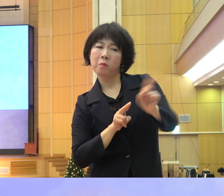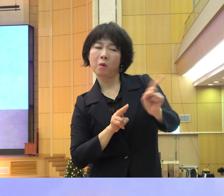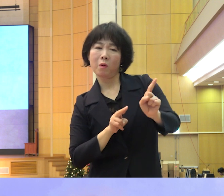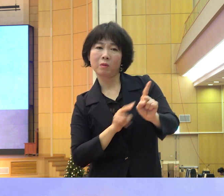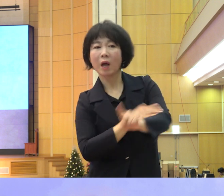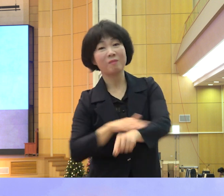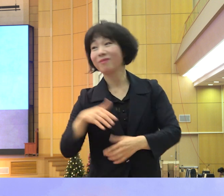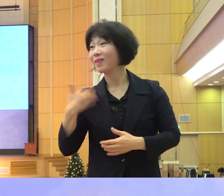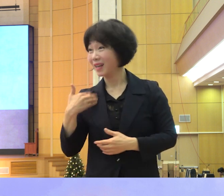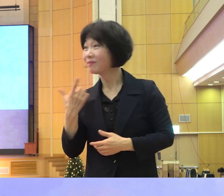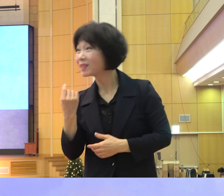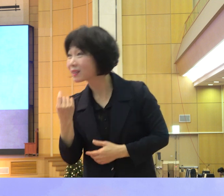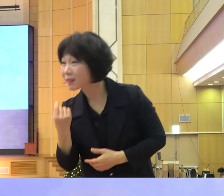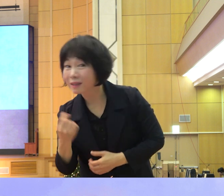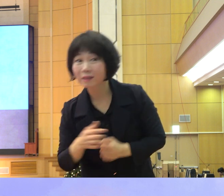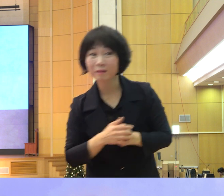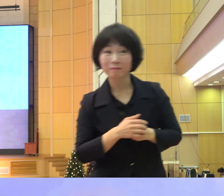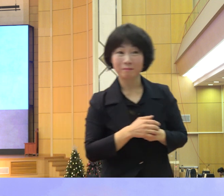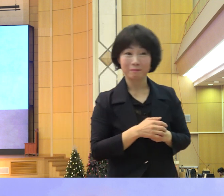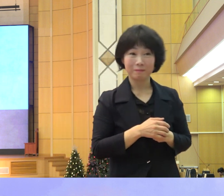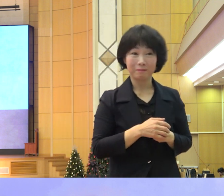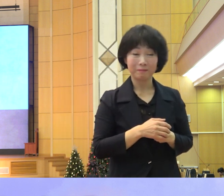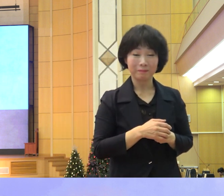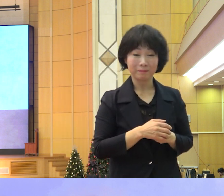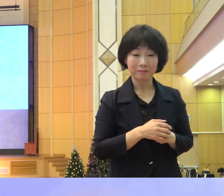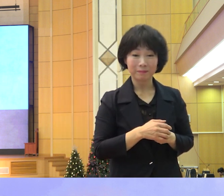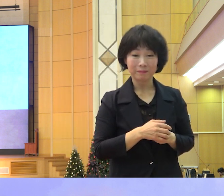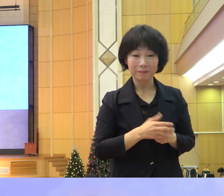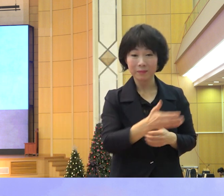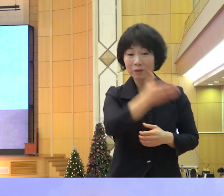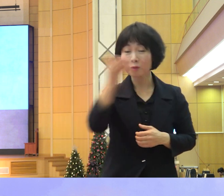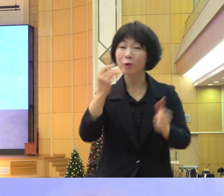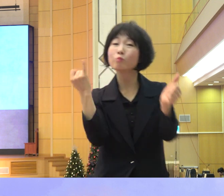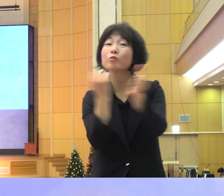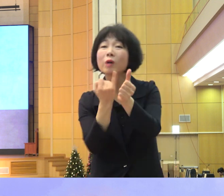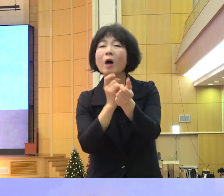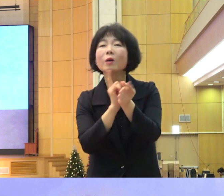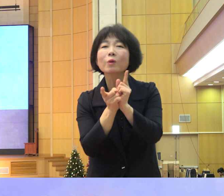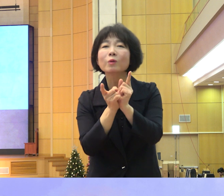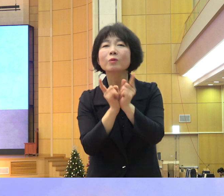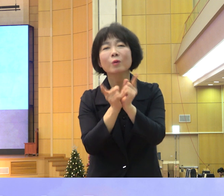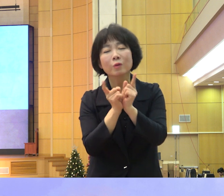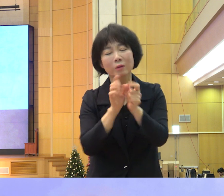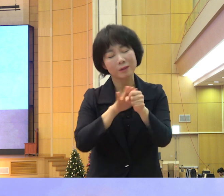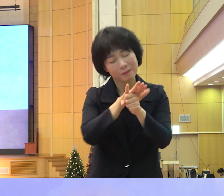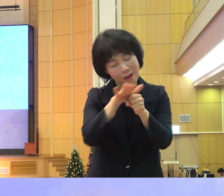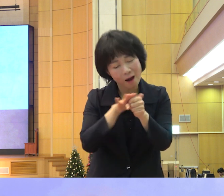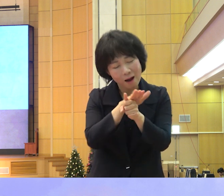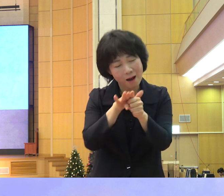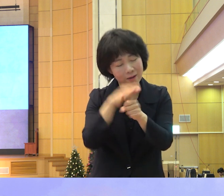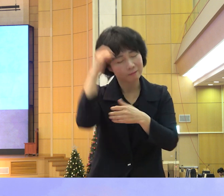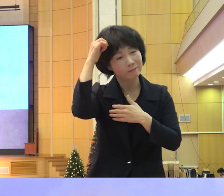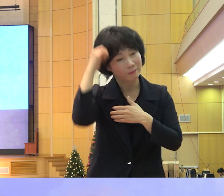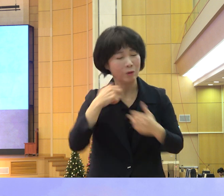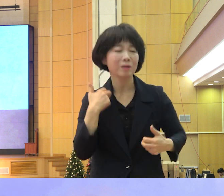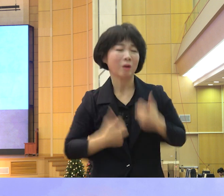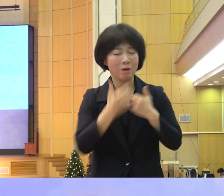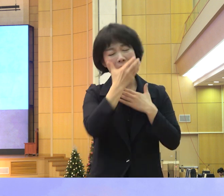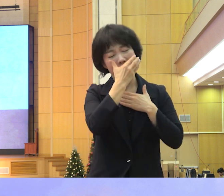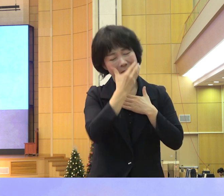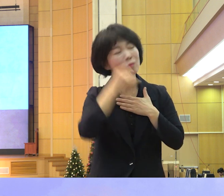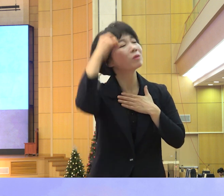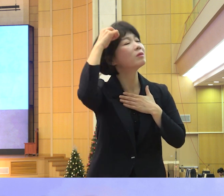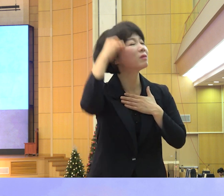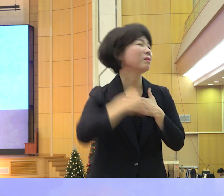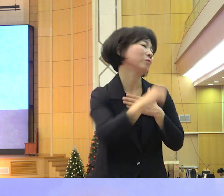남편을 사랑하고 남편이 사랑해 주는 것을 마음속에 실제적으로 느끼고, 그래서 즐겁고 행복을